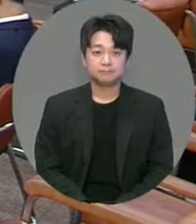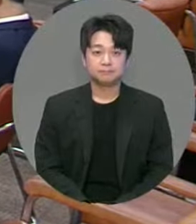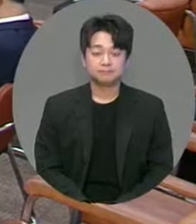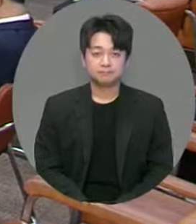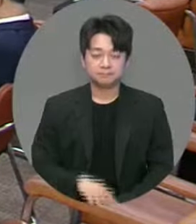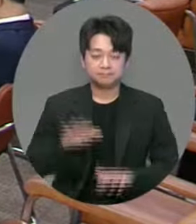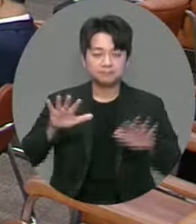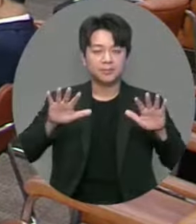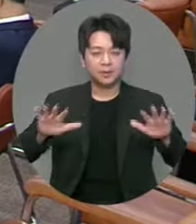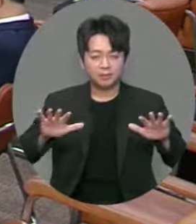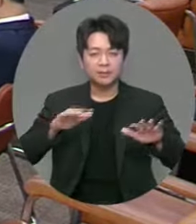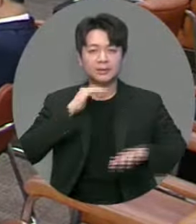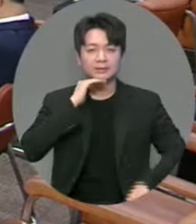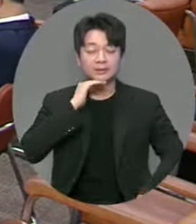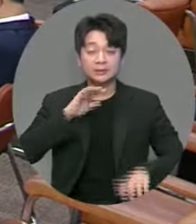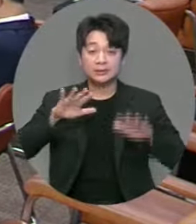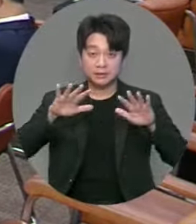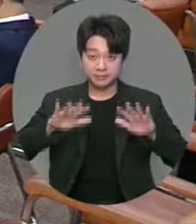잠깐만요.